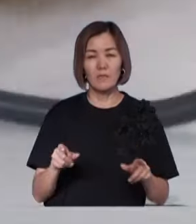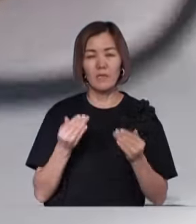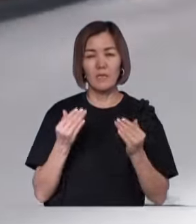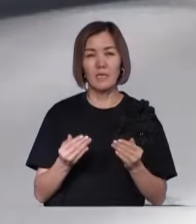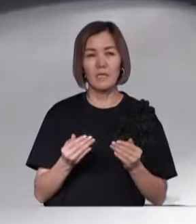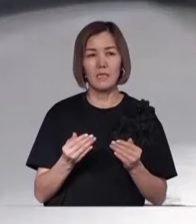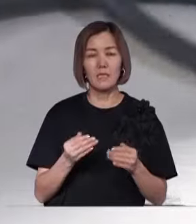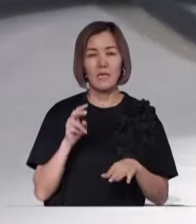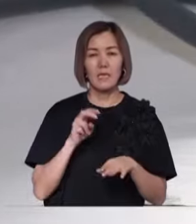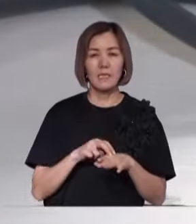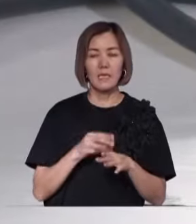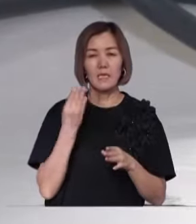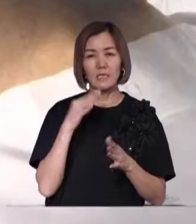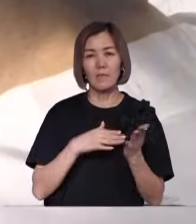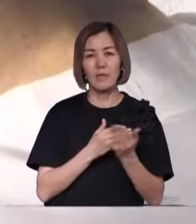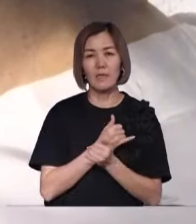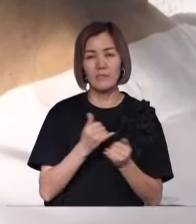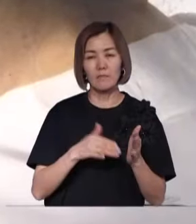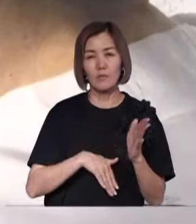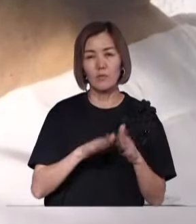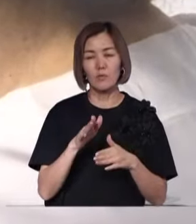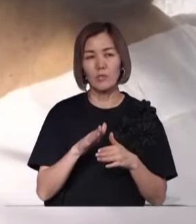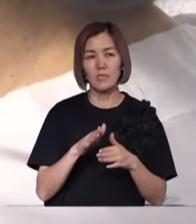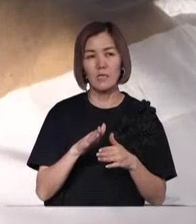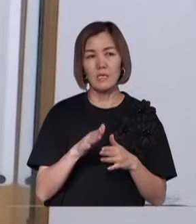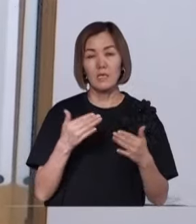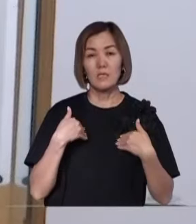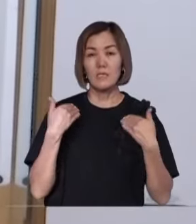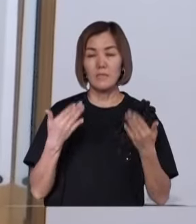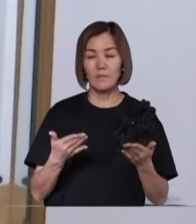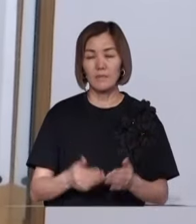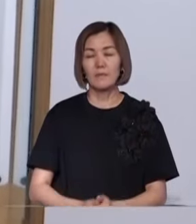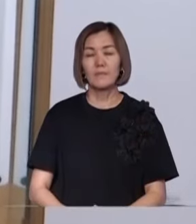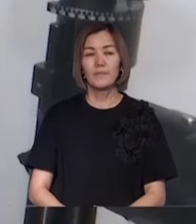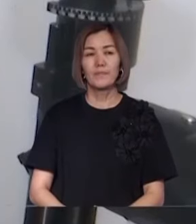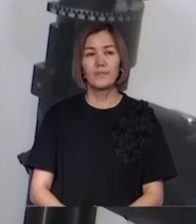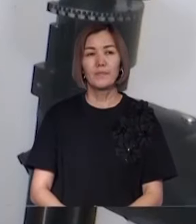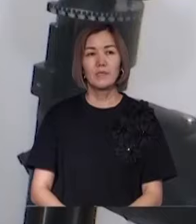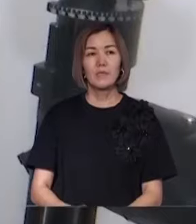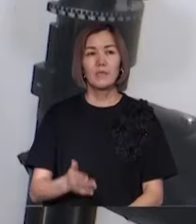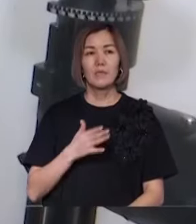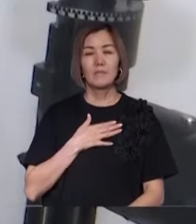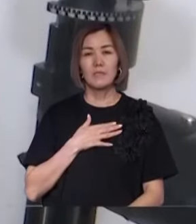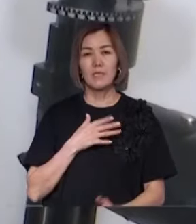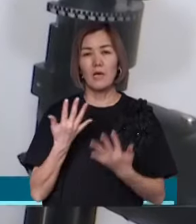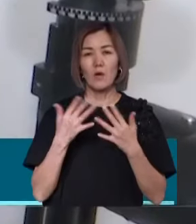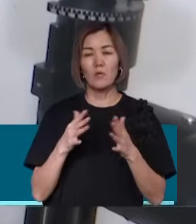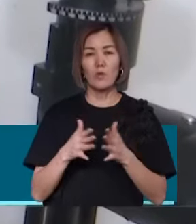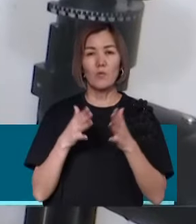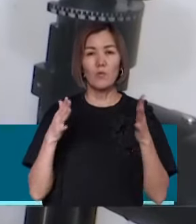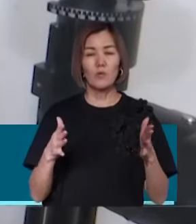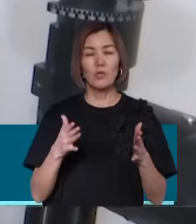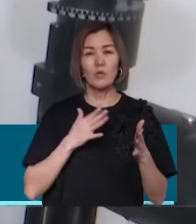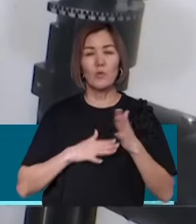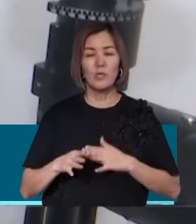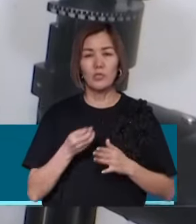тек ақхалаттылар сапалы қызмет көрсетсе басқа тілегіміз болмас еді дейді ауылдықтар. Біздің Байкент ауылында өте үлкен